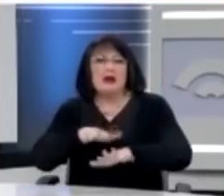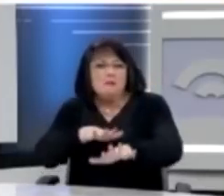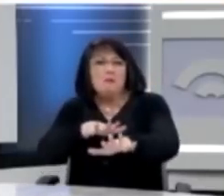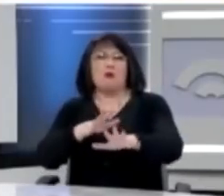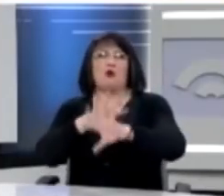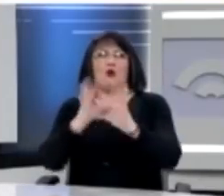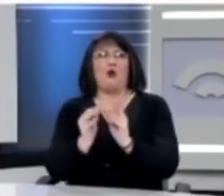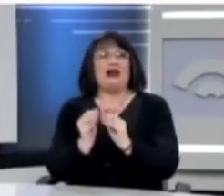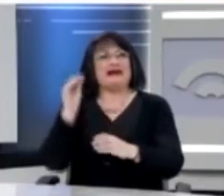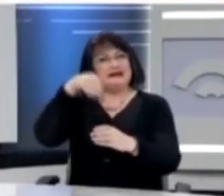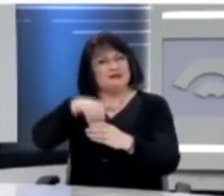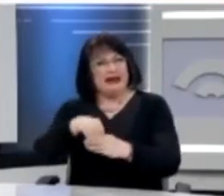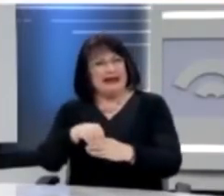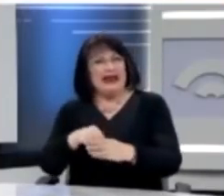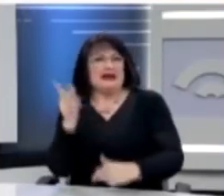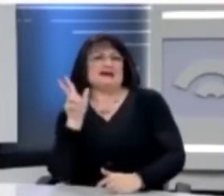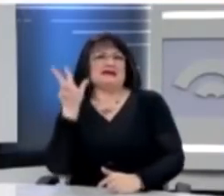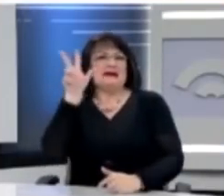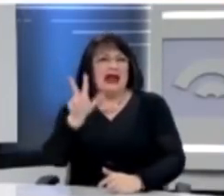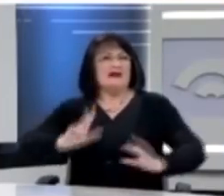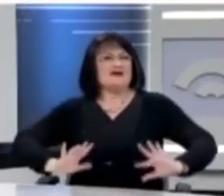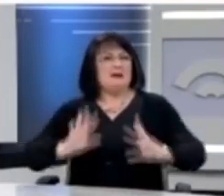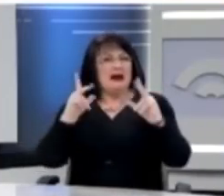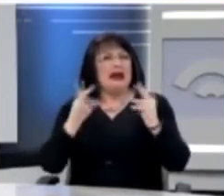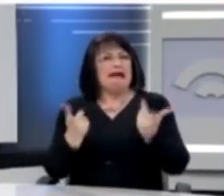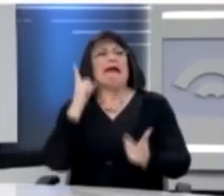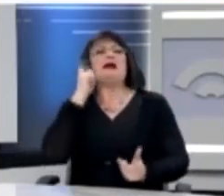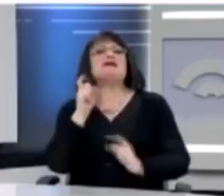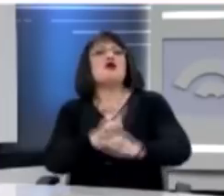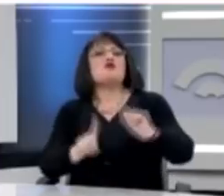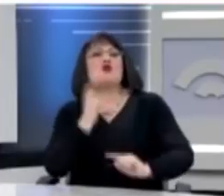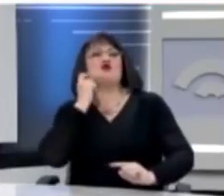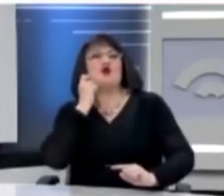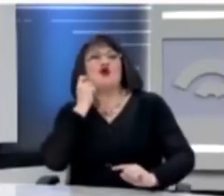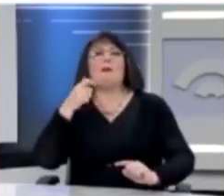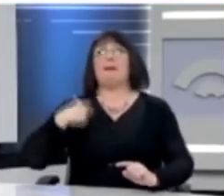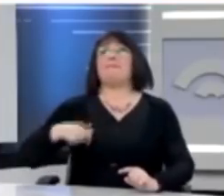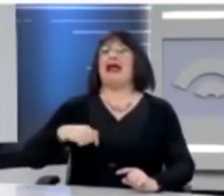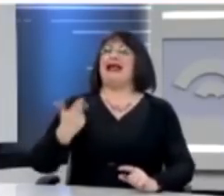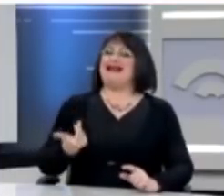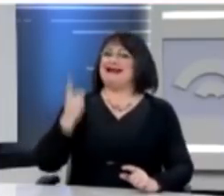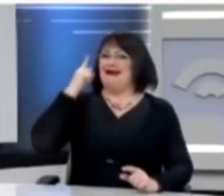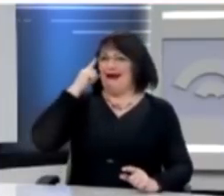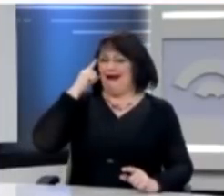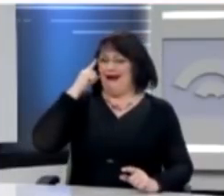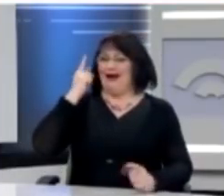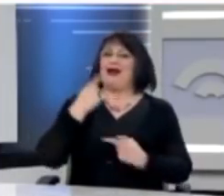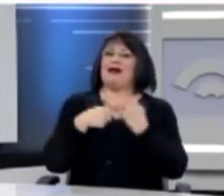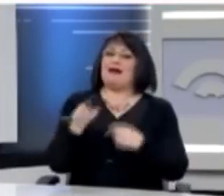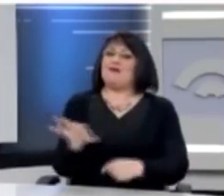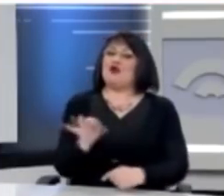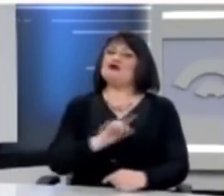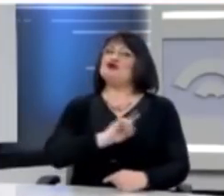διαδικασίες του κινήματος, σε συνελεύσεις, σε απεργίες. Έτσι θα μπορεί να μην προσλαμβάνει ή και